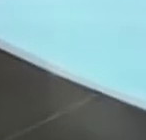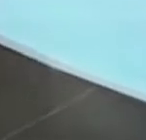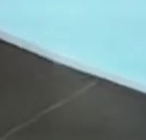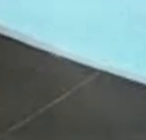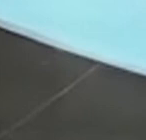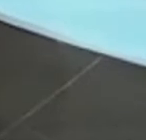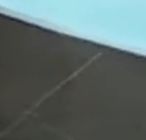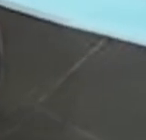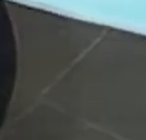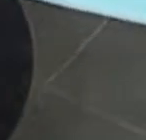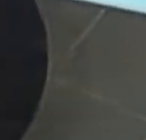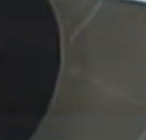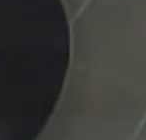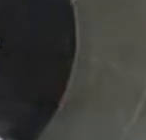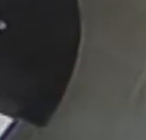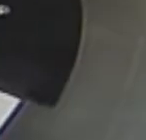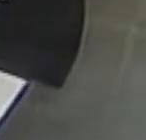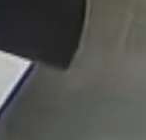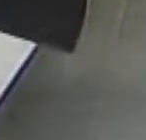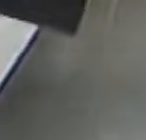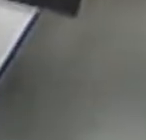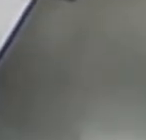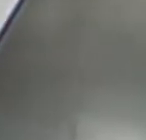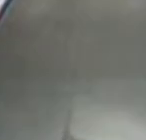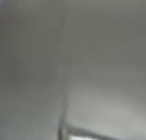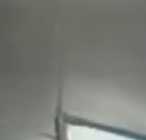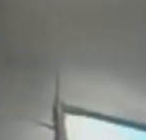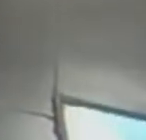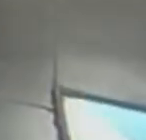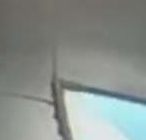KTN Leo na Ali Manzu.